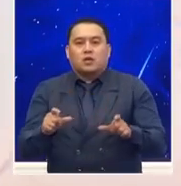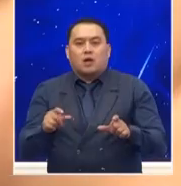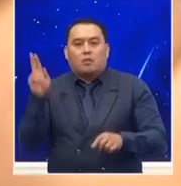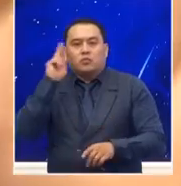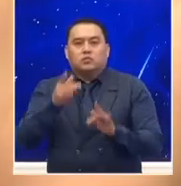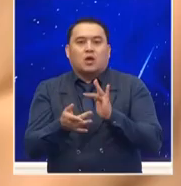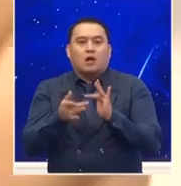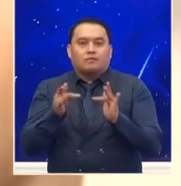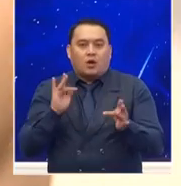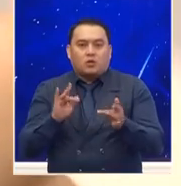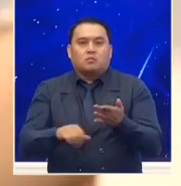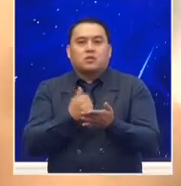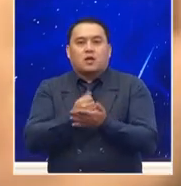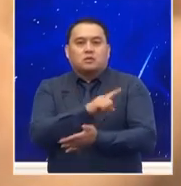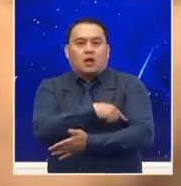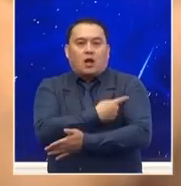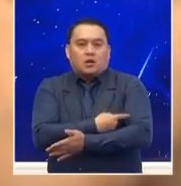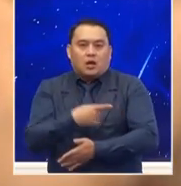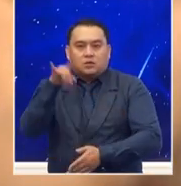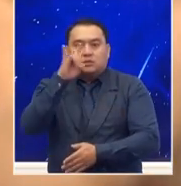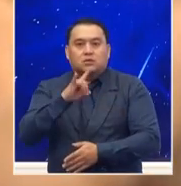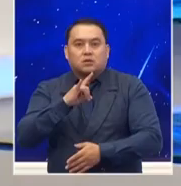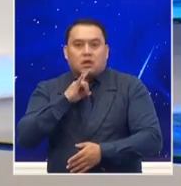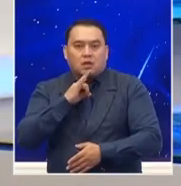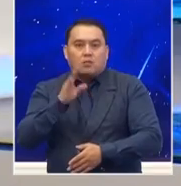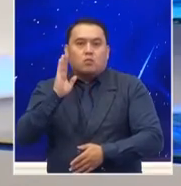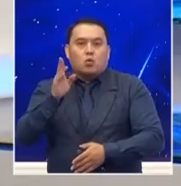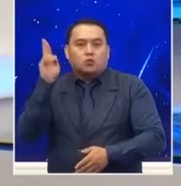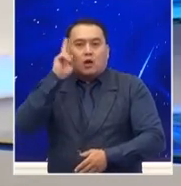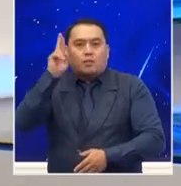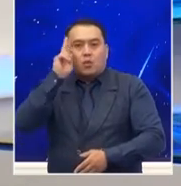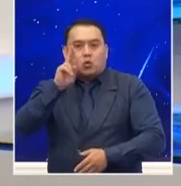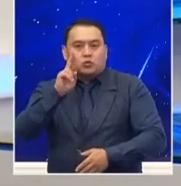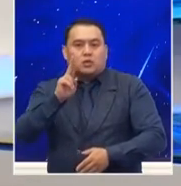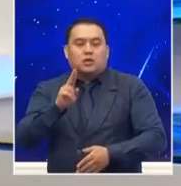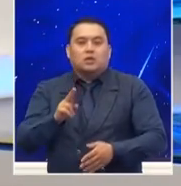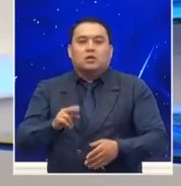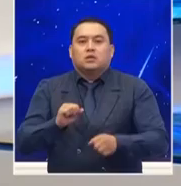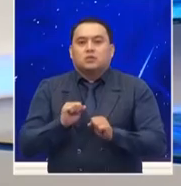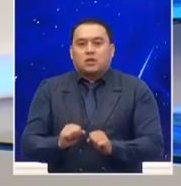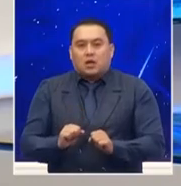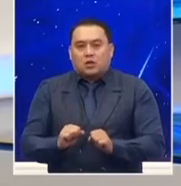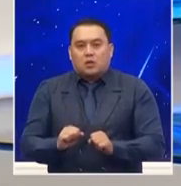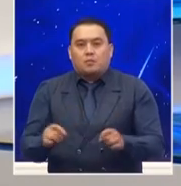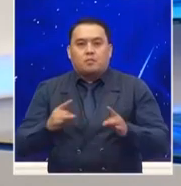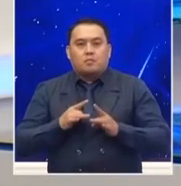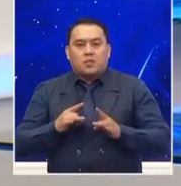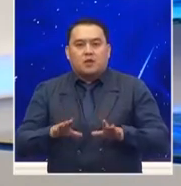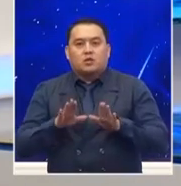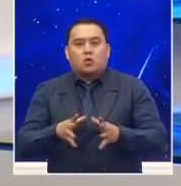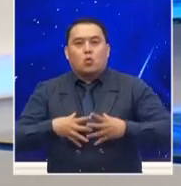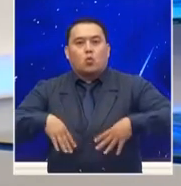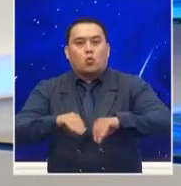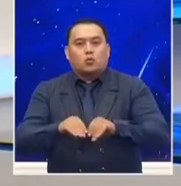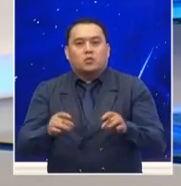қашықтықтан оқиды. Бас мемлекеттік санитар дәрігер қазақстандықтарды алдағы демалыс күндері індеттен сақ болуға, мерекені тек отбасымен